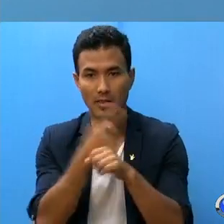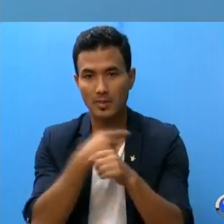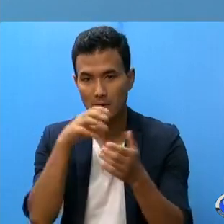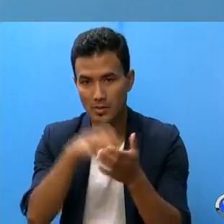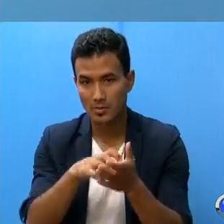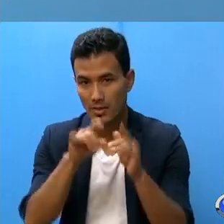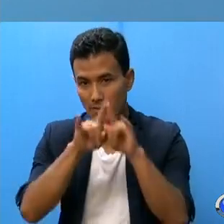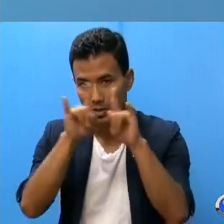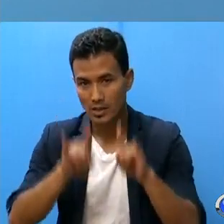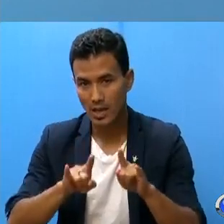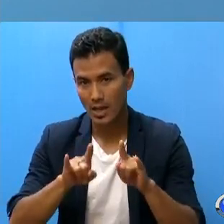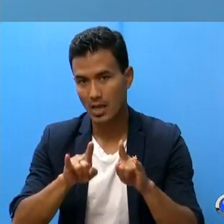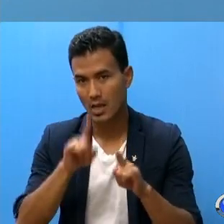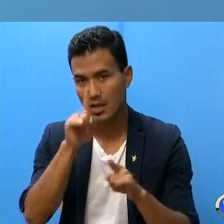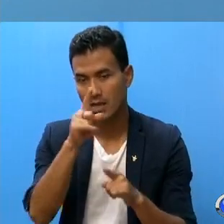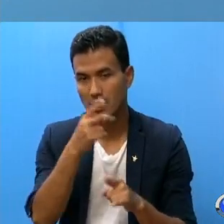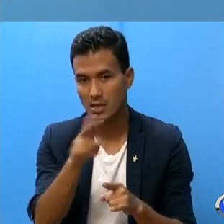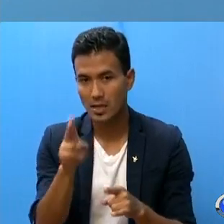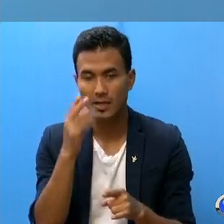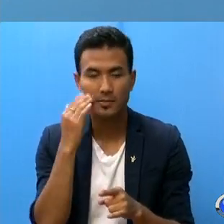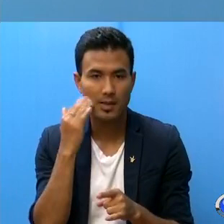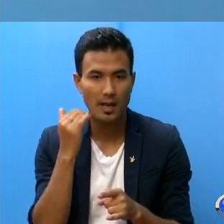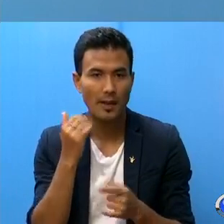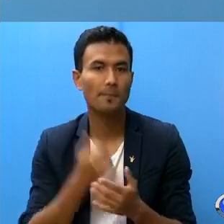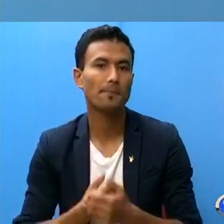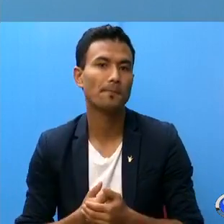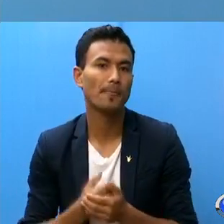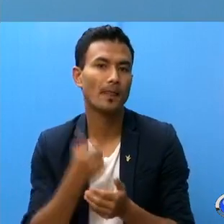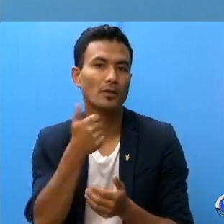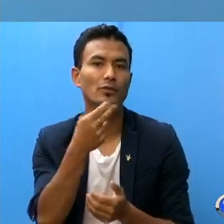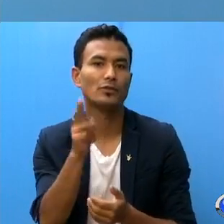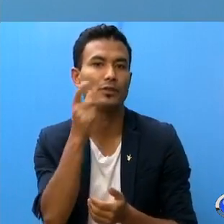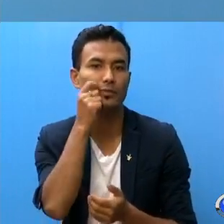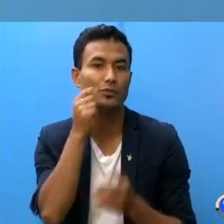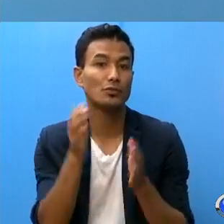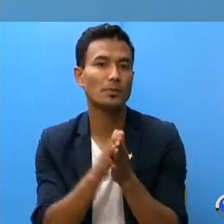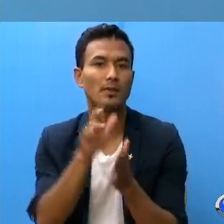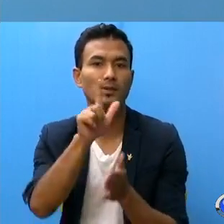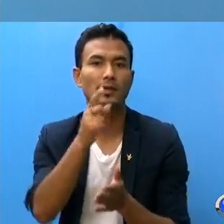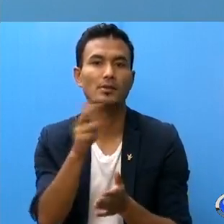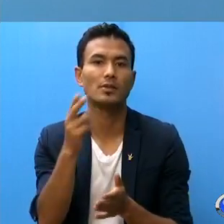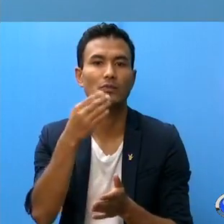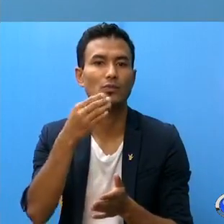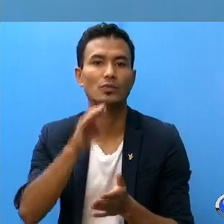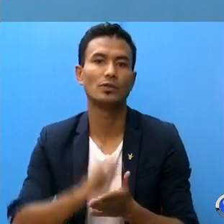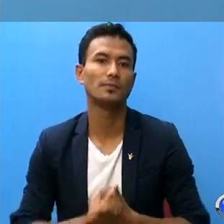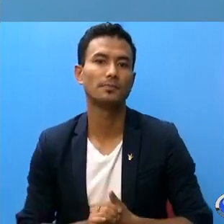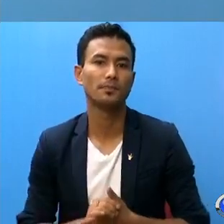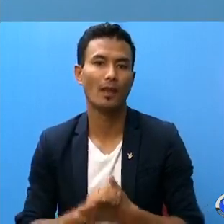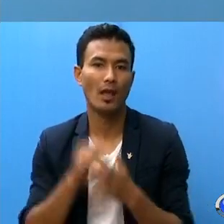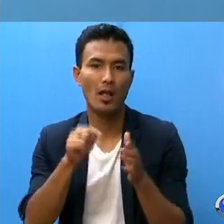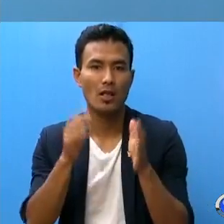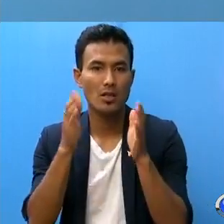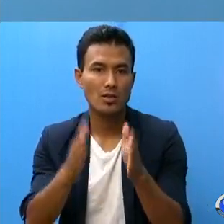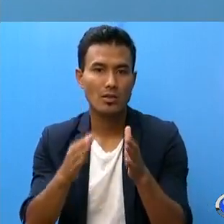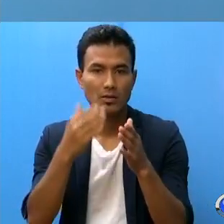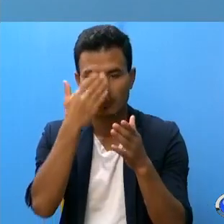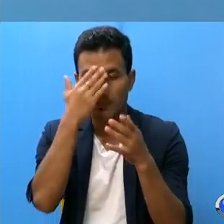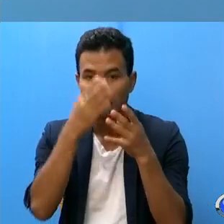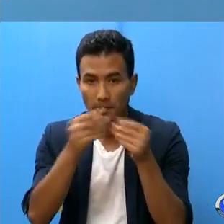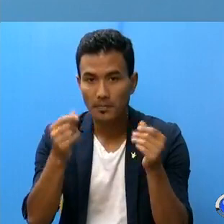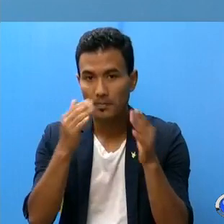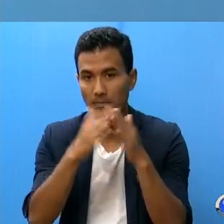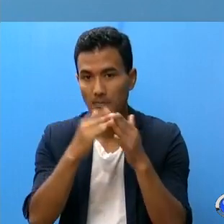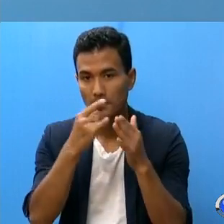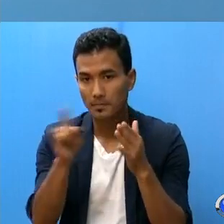पर्षाका एक जना महिला र छ जना पूरुष गरी साथ जना उन्नुन छा हाल सम्मा डिश्चा जुने